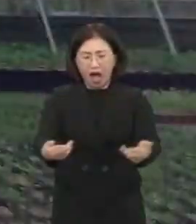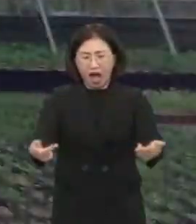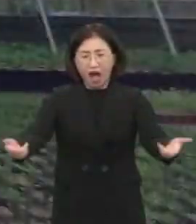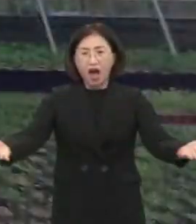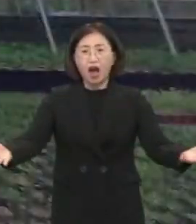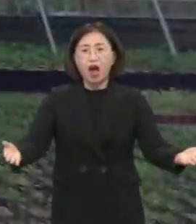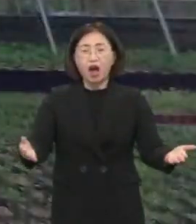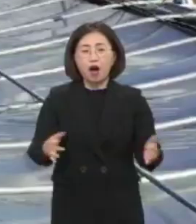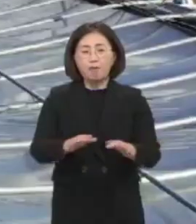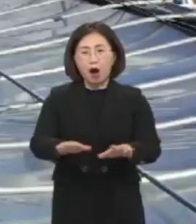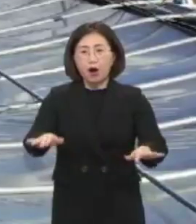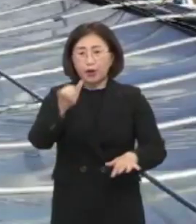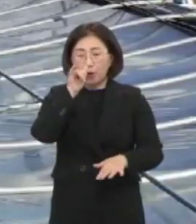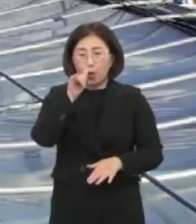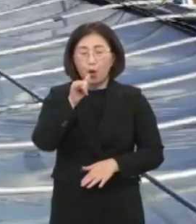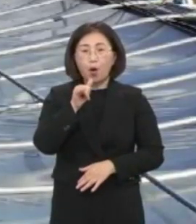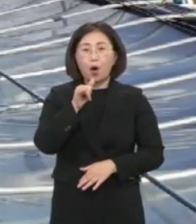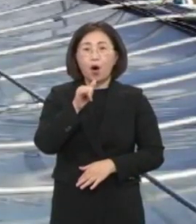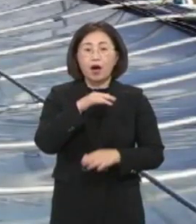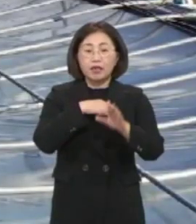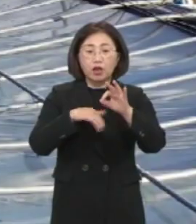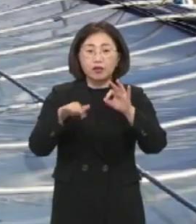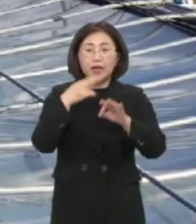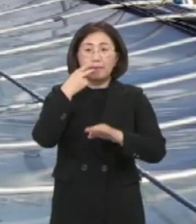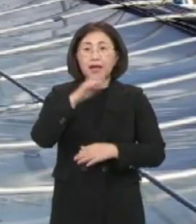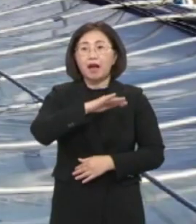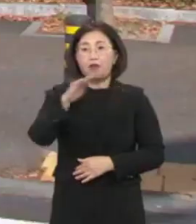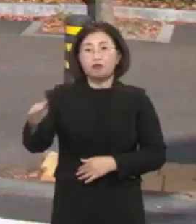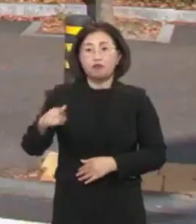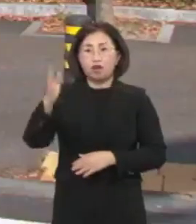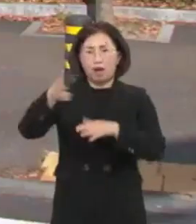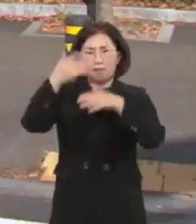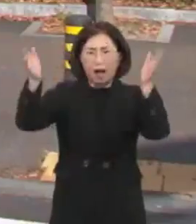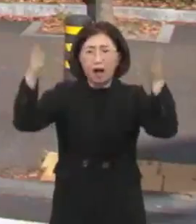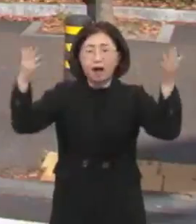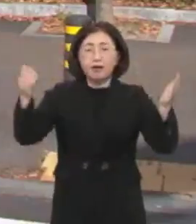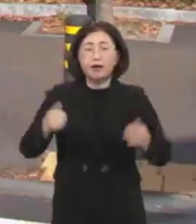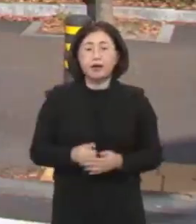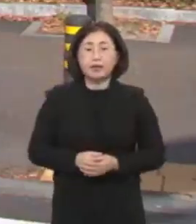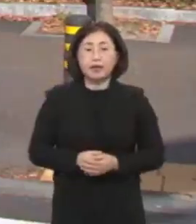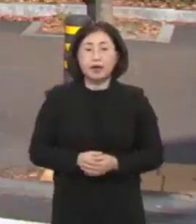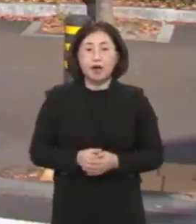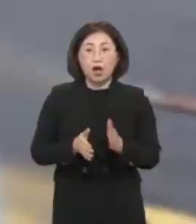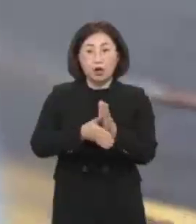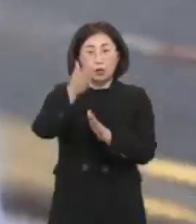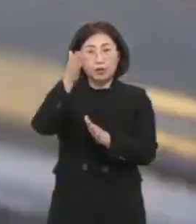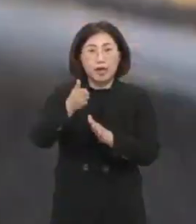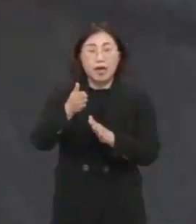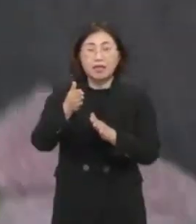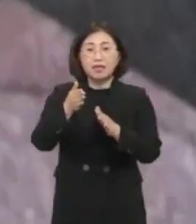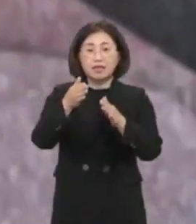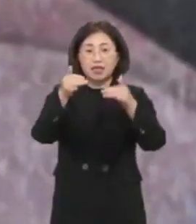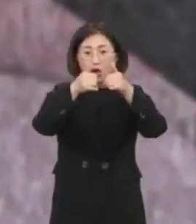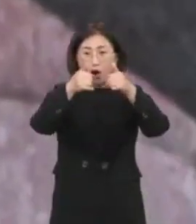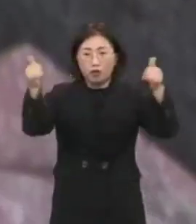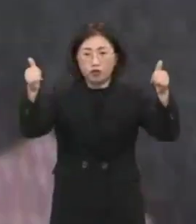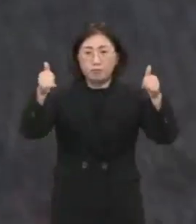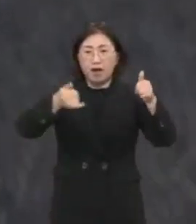서천에선 비닐하우스가 날아가는 등 강풍 피해가 잇따랐습니다. 도심 거리에선 내걸린 현수막이 강풍에 뜯겨져